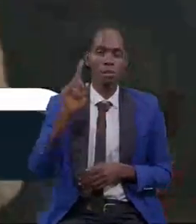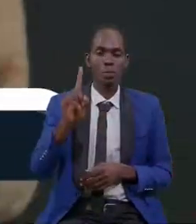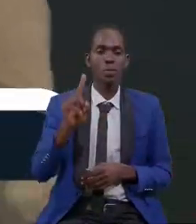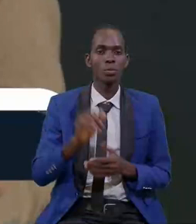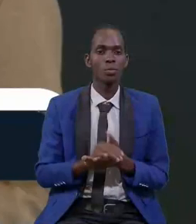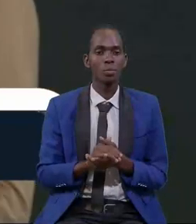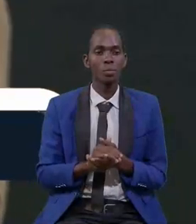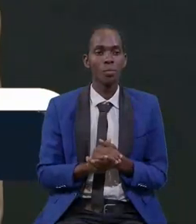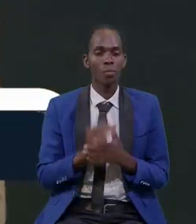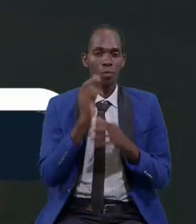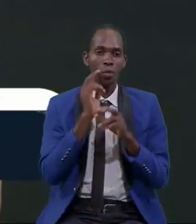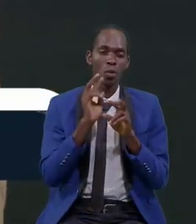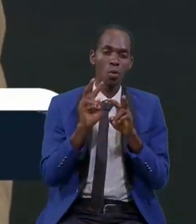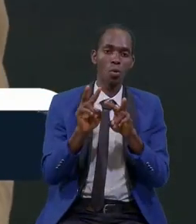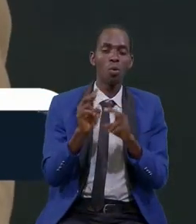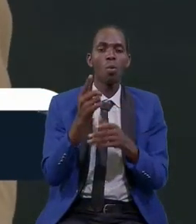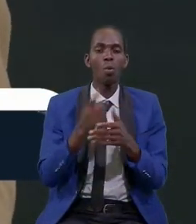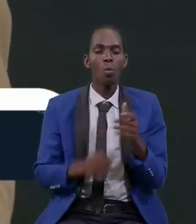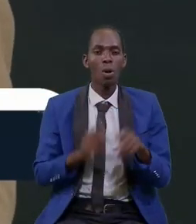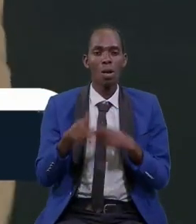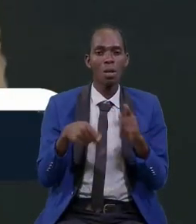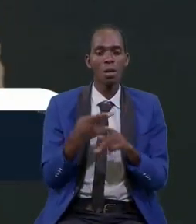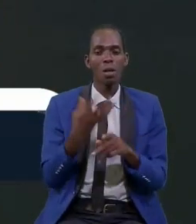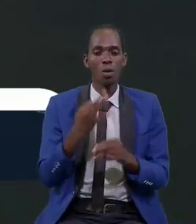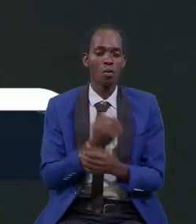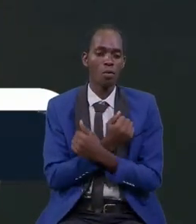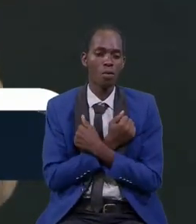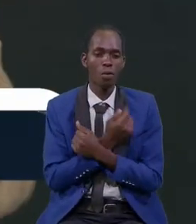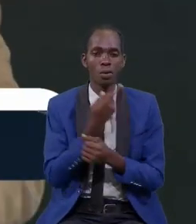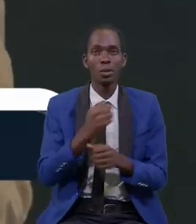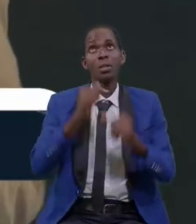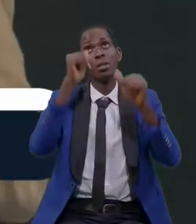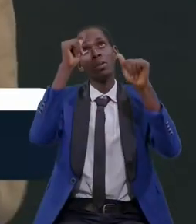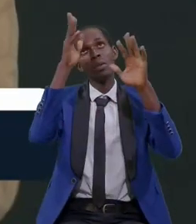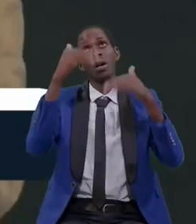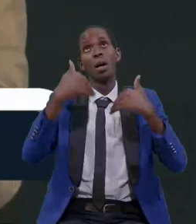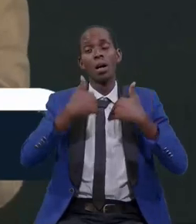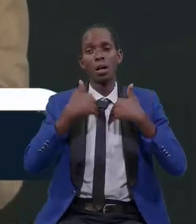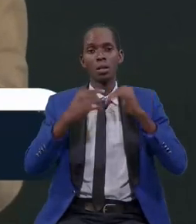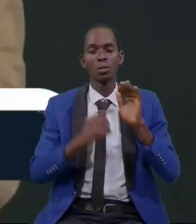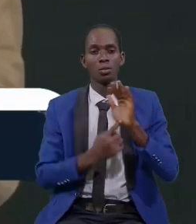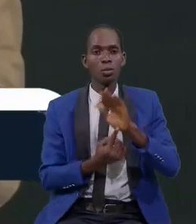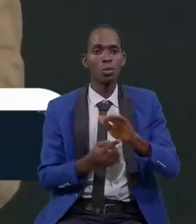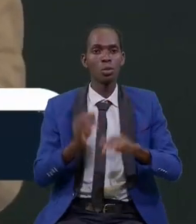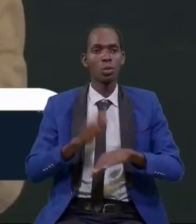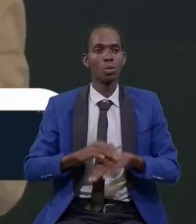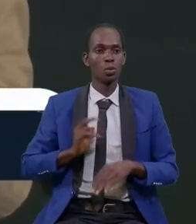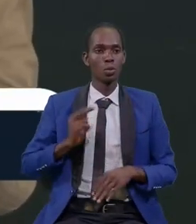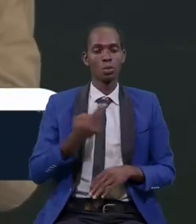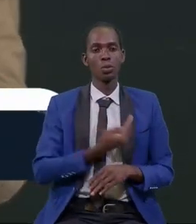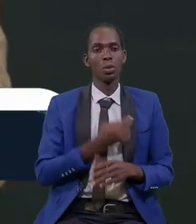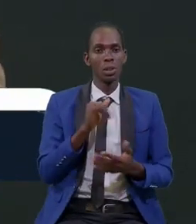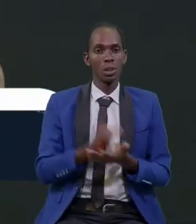1 Jean 3, verset 1. Voici quel amour 1 Jean 3, à part du verset